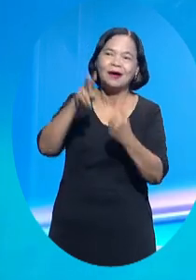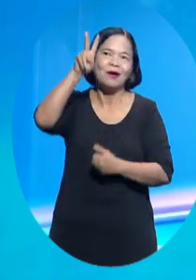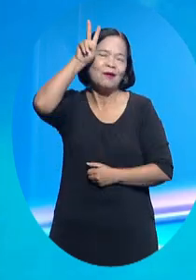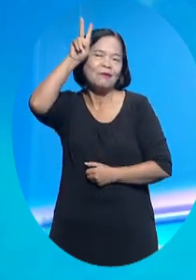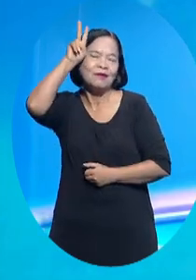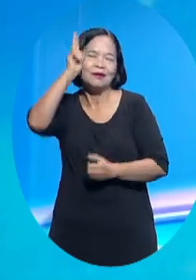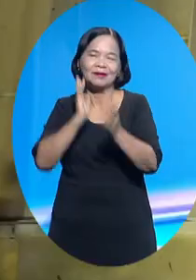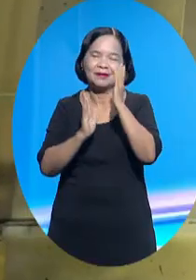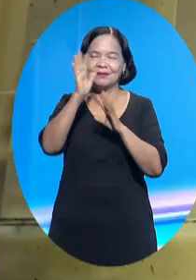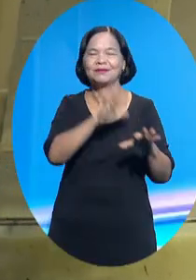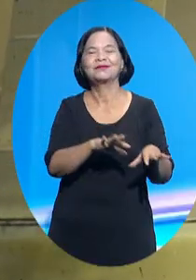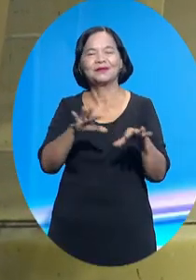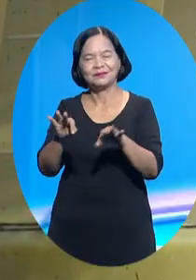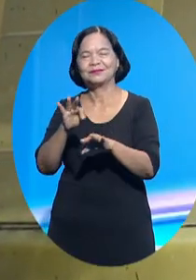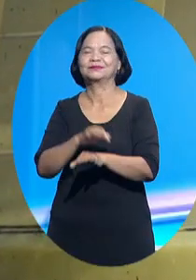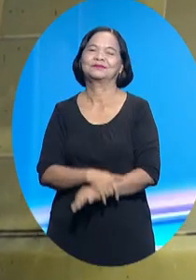Minh.